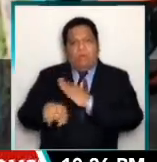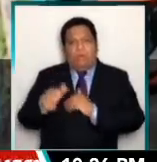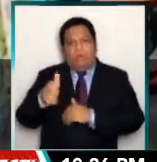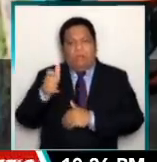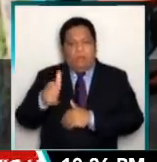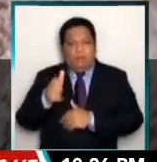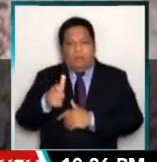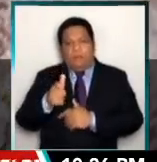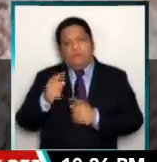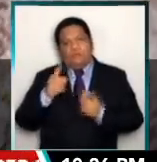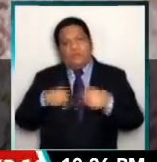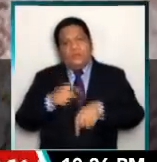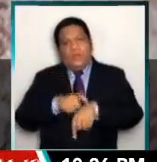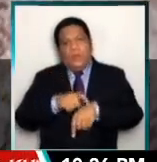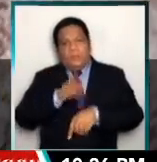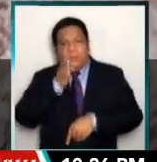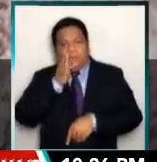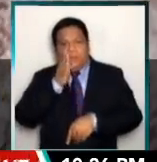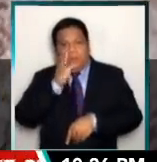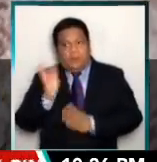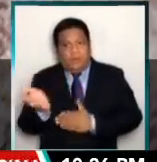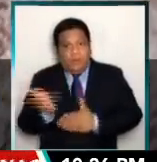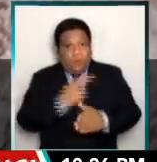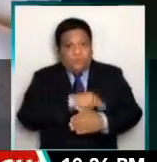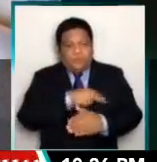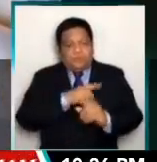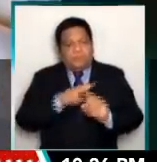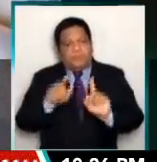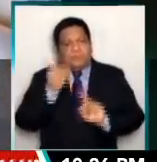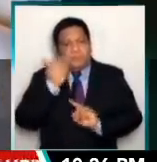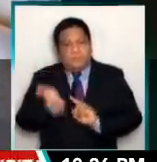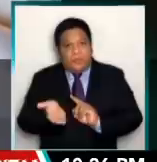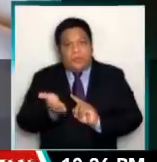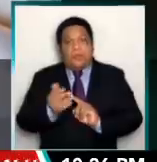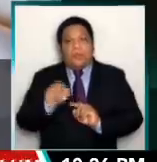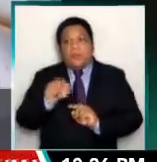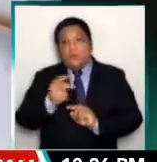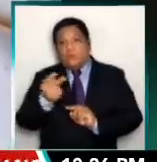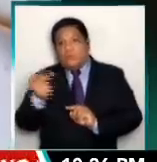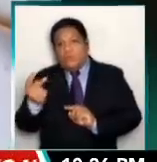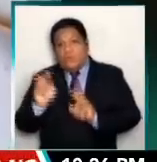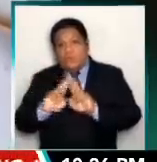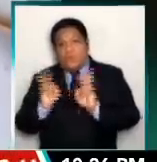Dead on arrival sa ospital si Yuson habang sugatan ang dalawa niyang kaanak at bodyguard.